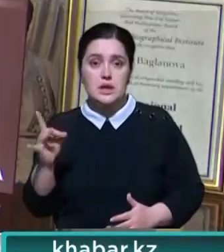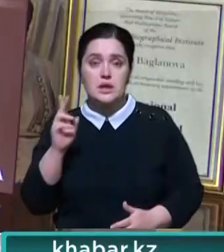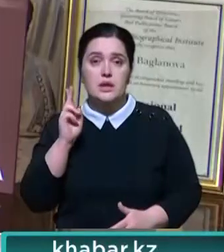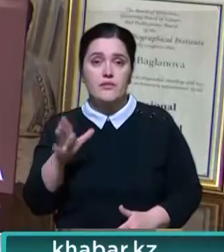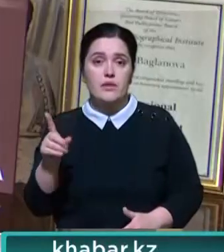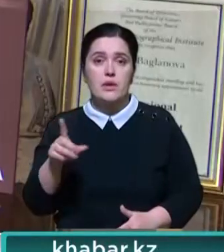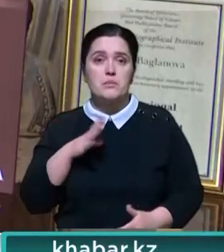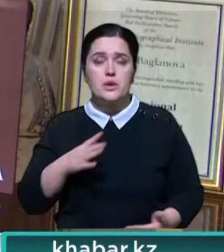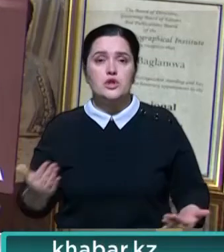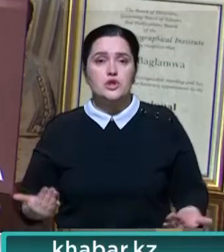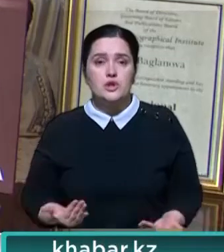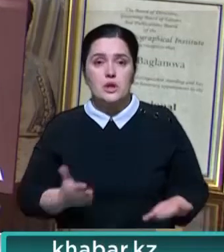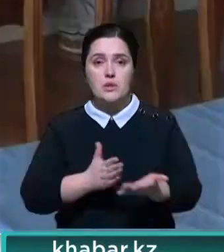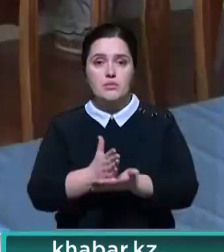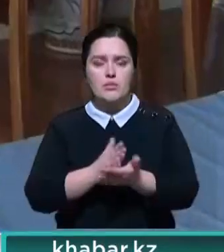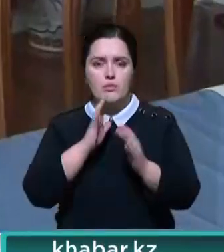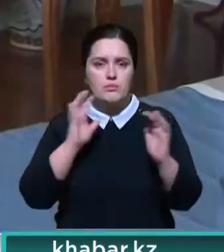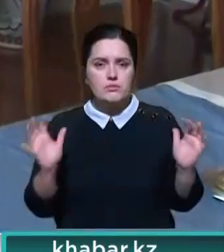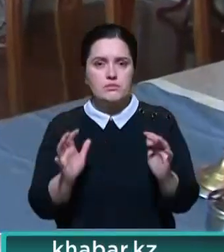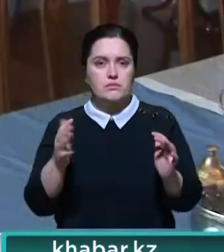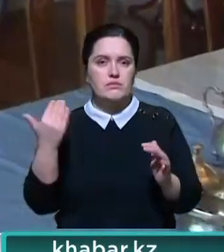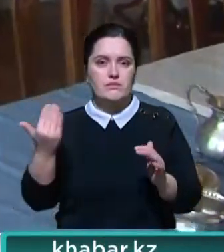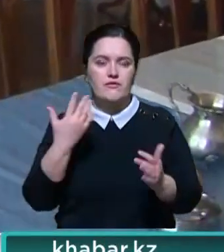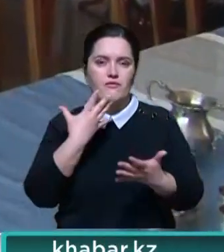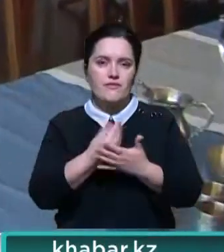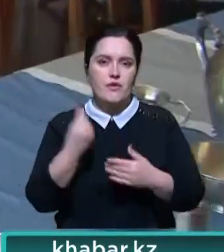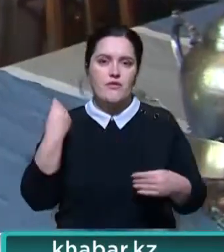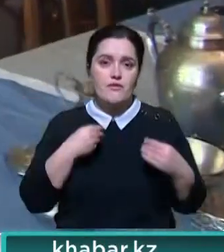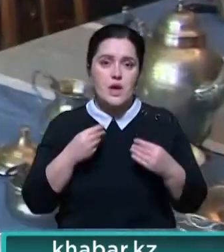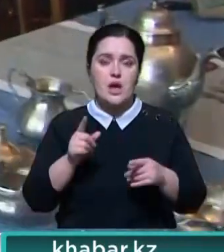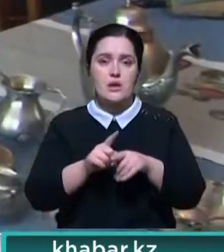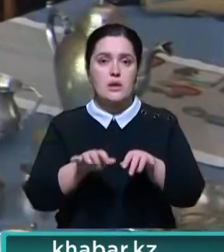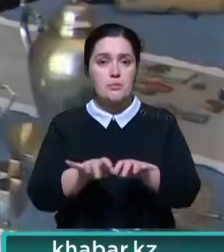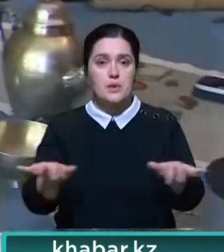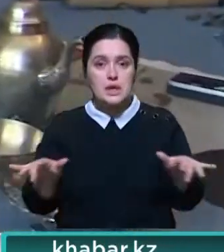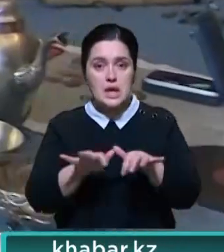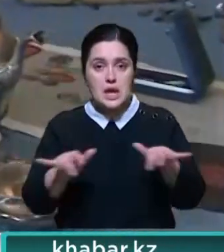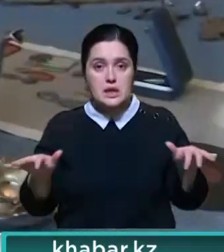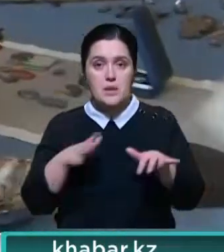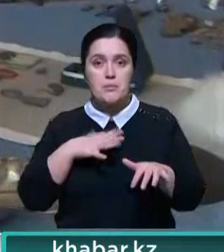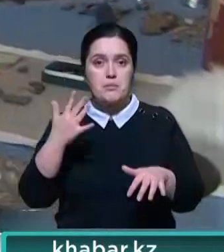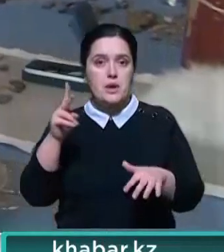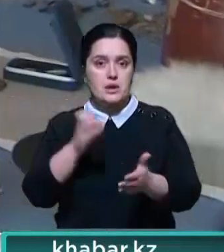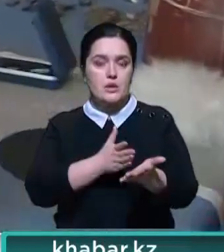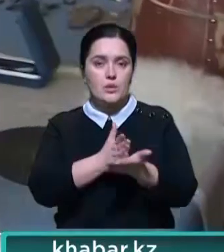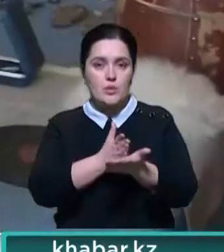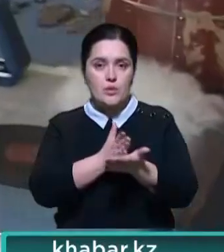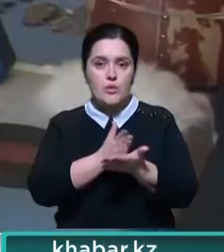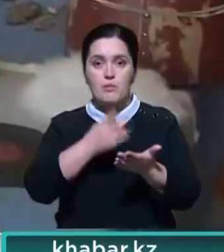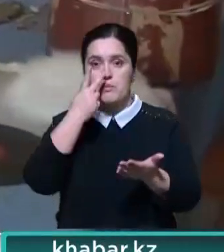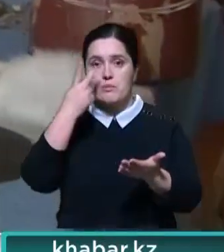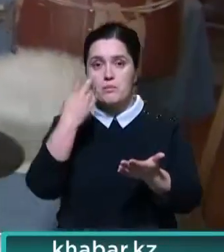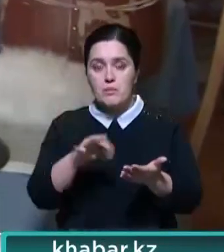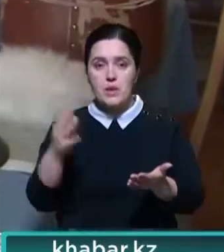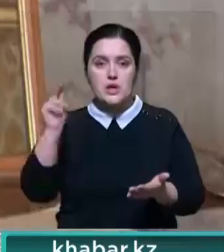провела последние годы своей жизни, хранится много вещей певицы. В зале стоит фортепиано, на котором она играла почти полвека.